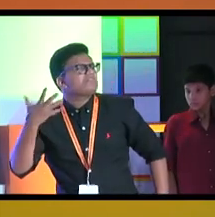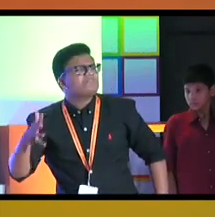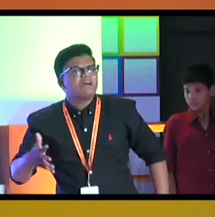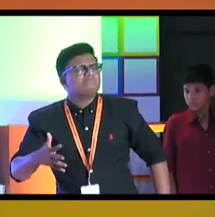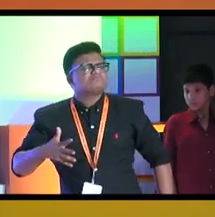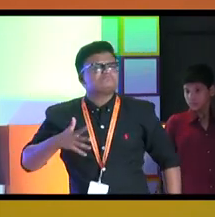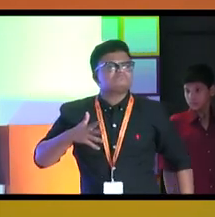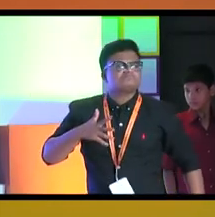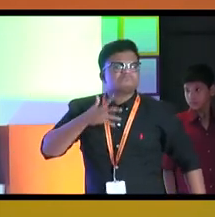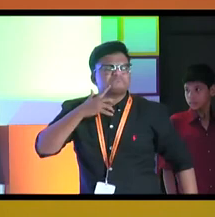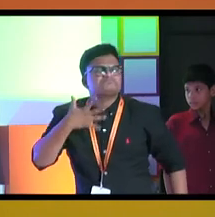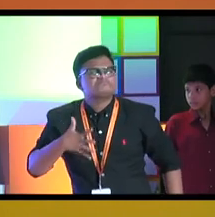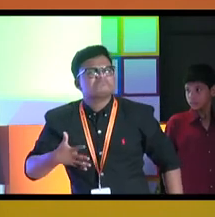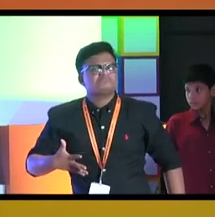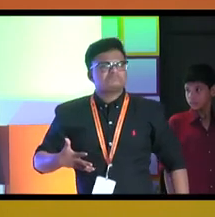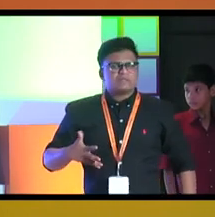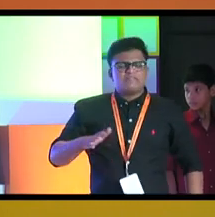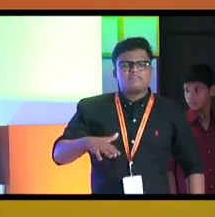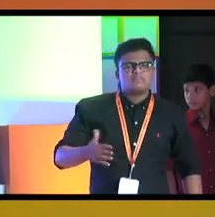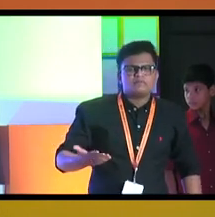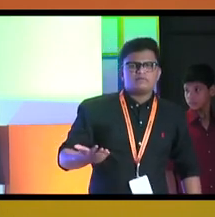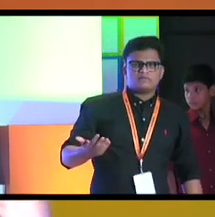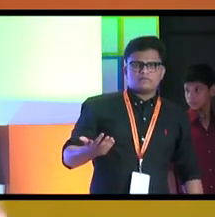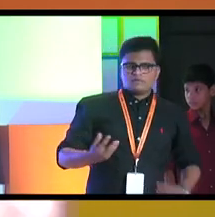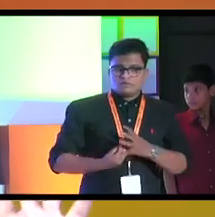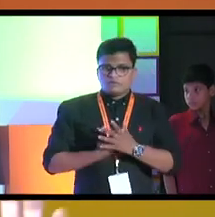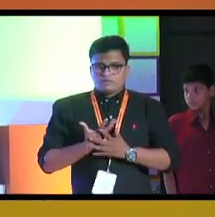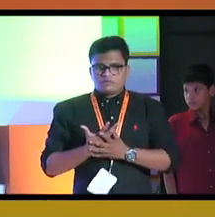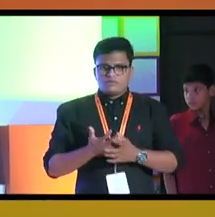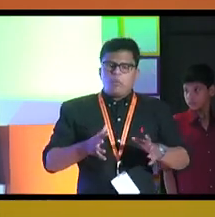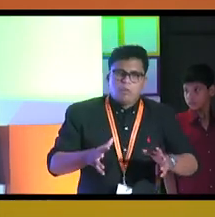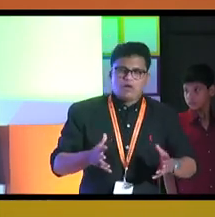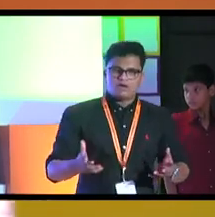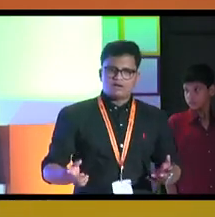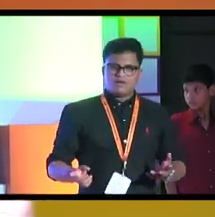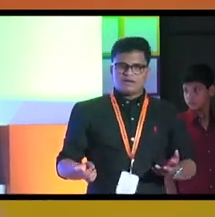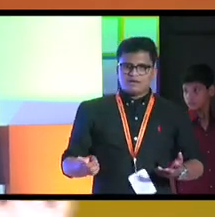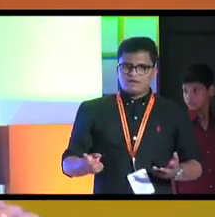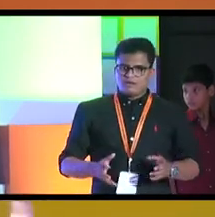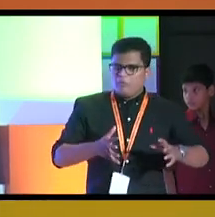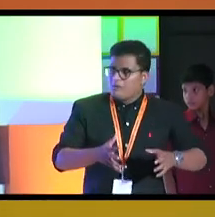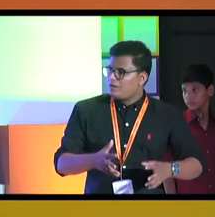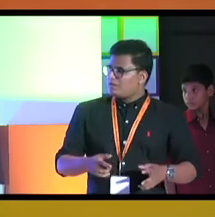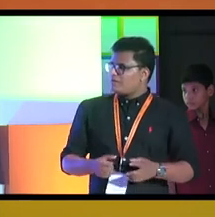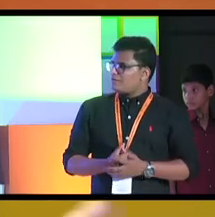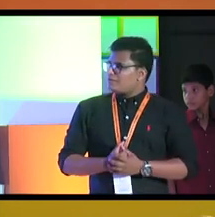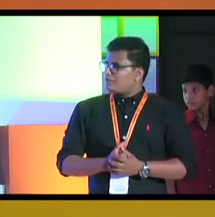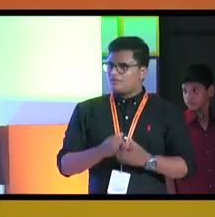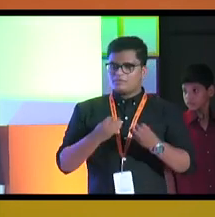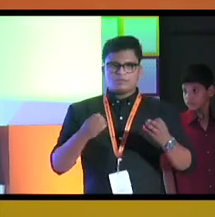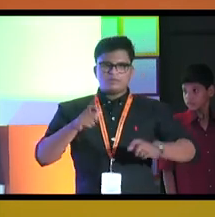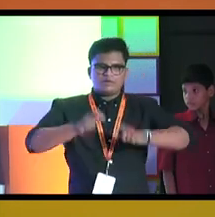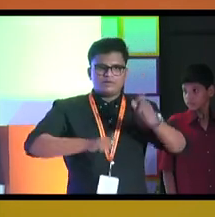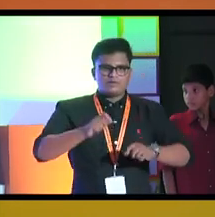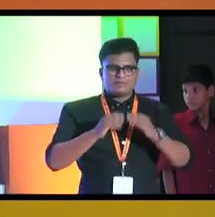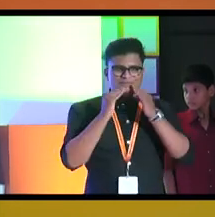सम अकोमोडेशन, सम अडाप्टेशन हियर एंड देयर. सो भो भो ग्रुप, अभी देखिए मैंने जैसे ही भो भो ग्रुप कहा है 80% लोगों के